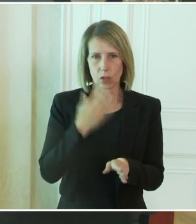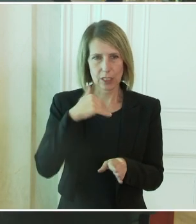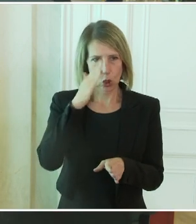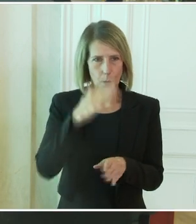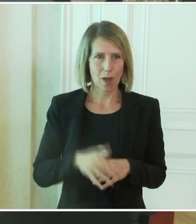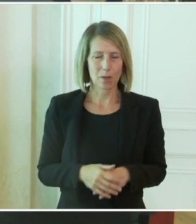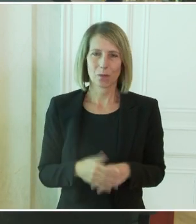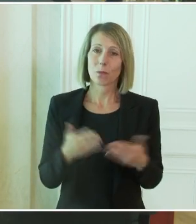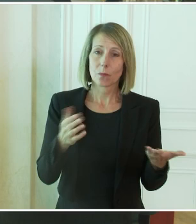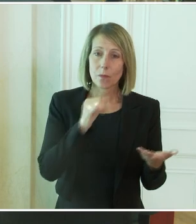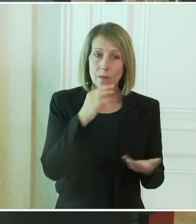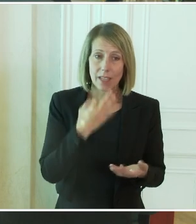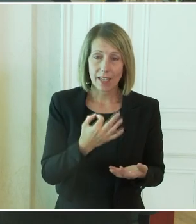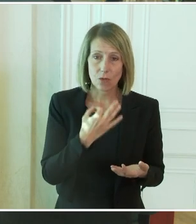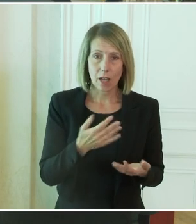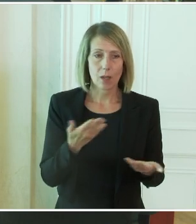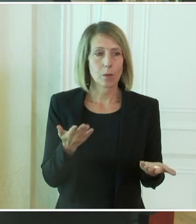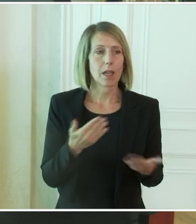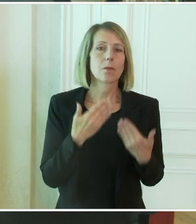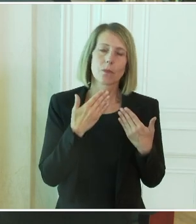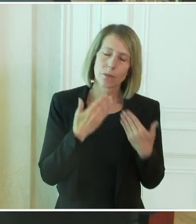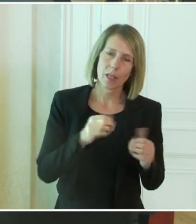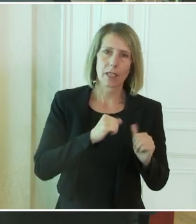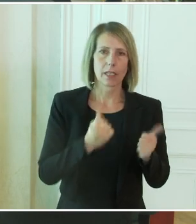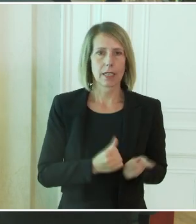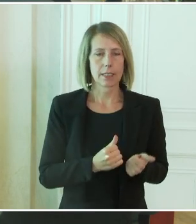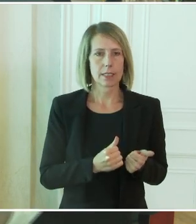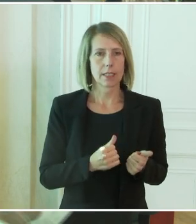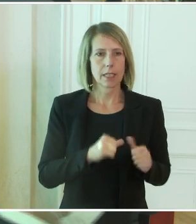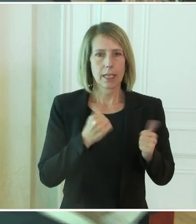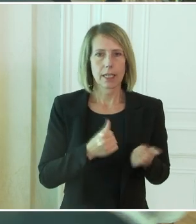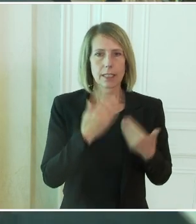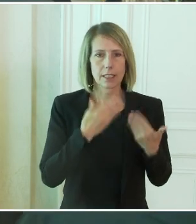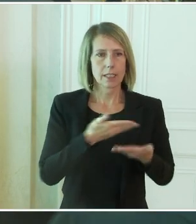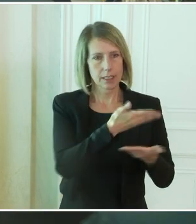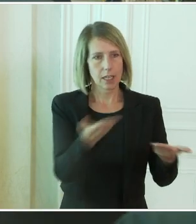jetzt keine weiteren Fragen mehr gibt, dann sage ich herzlichen Dank. Herzlichen Dank auch Ihnen fürs Kommen.